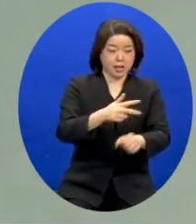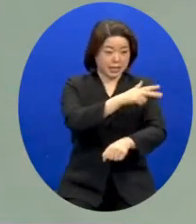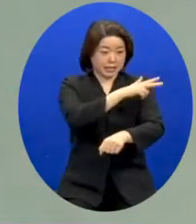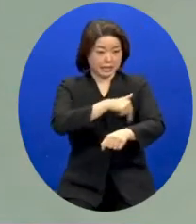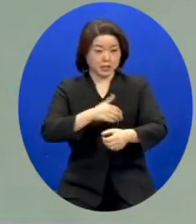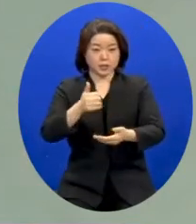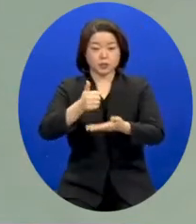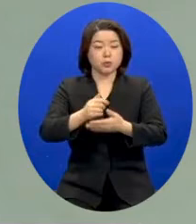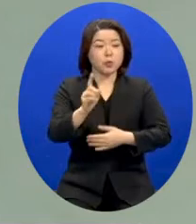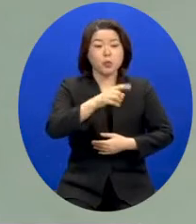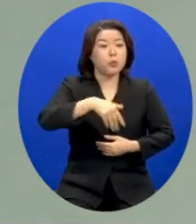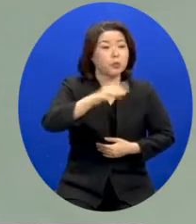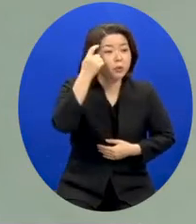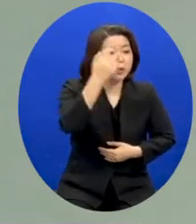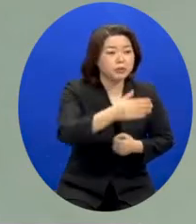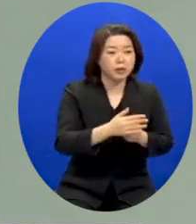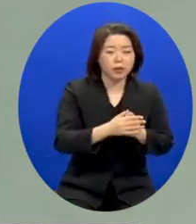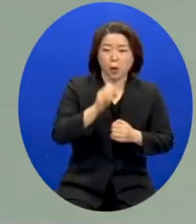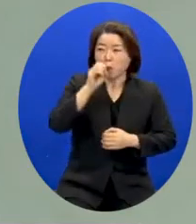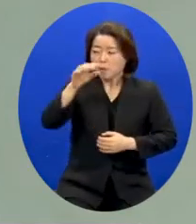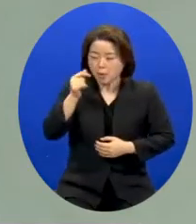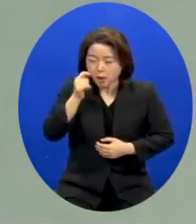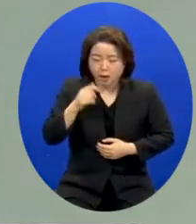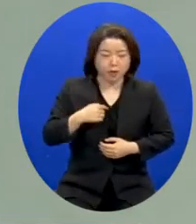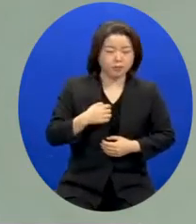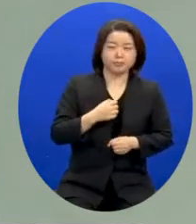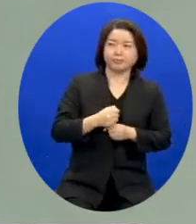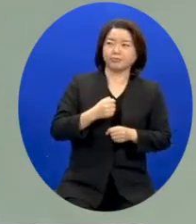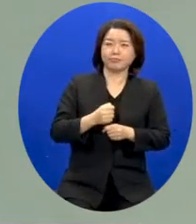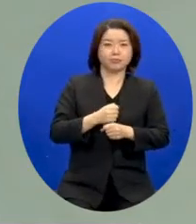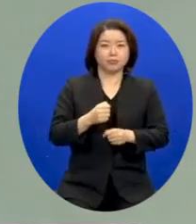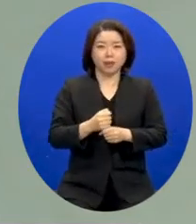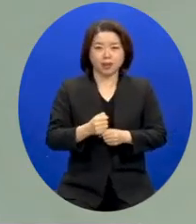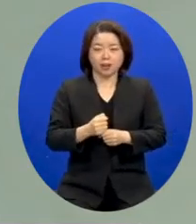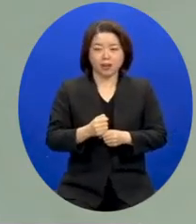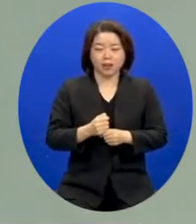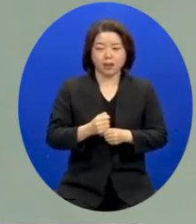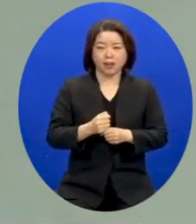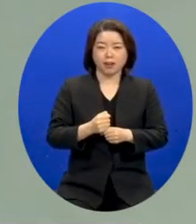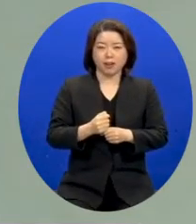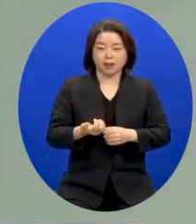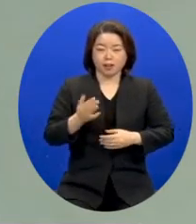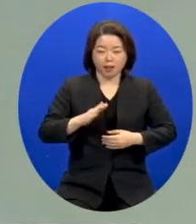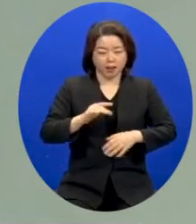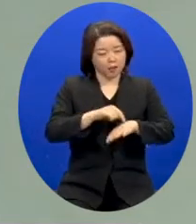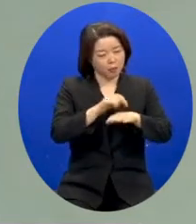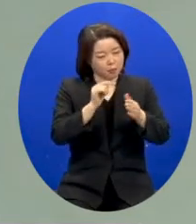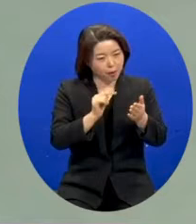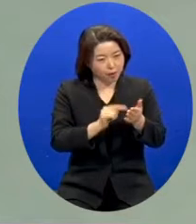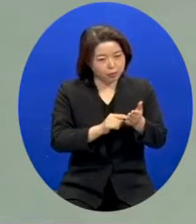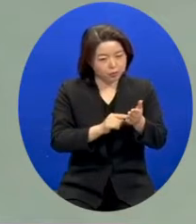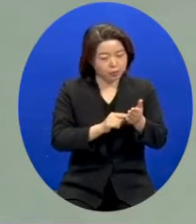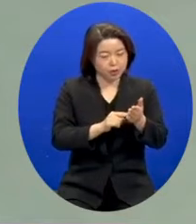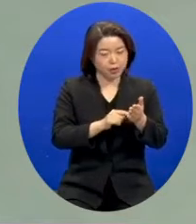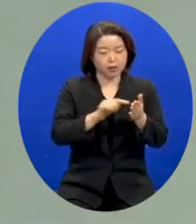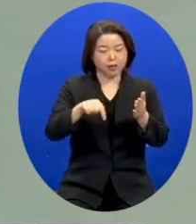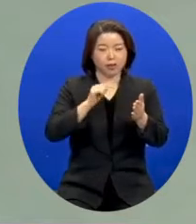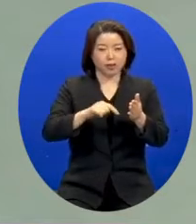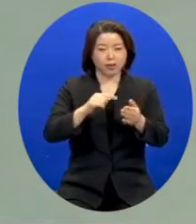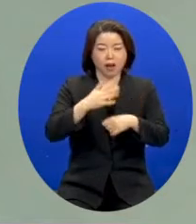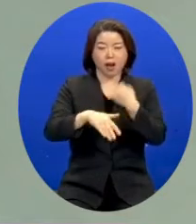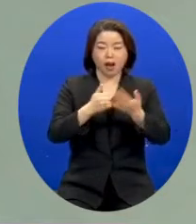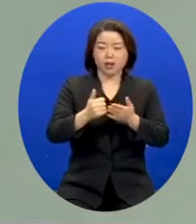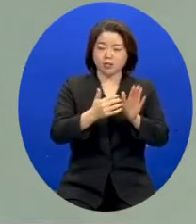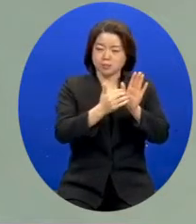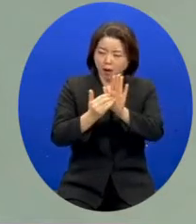가세요? 그러는데 말을 못하고 자기가 막 당황해하면서 마음속에 아, 하나님이 막으시나? 그런 생각이